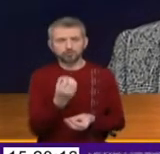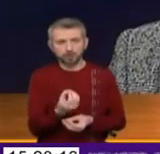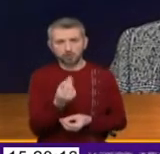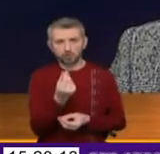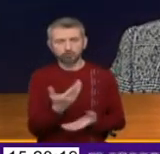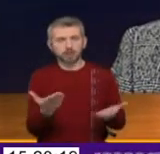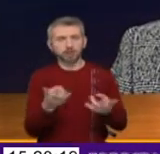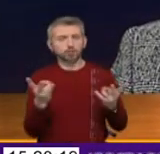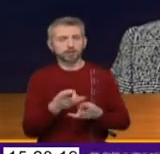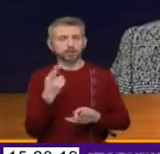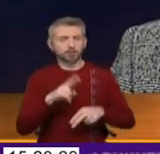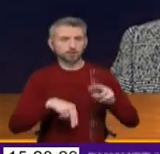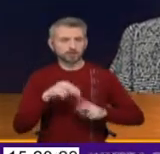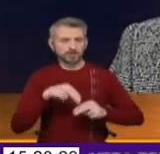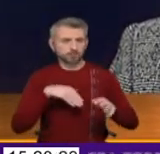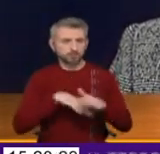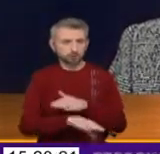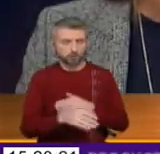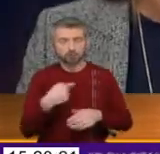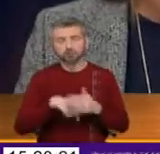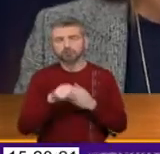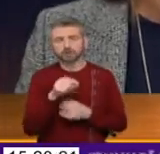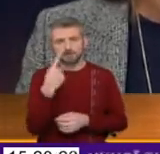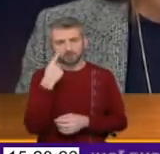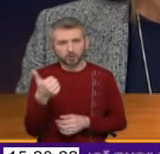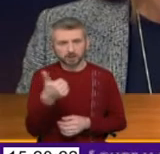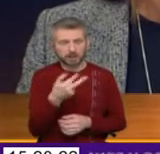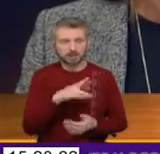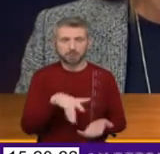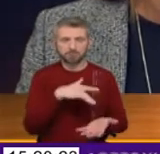кошти, які будуть необхідні для будівництва метро. Тому що це пріоритет і для